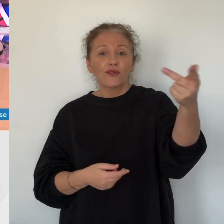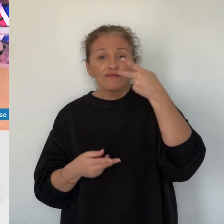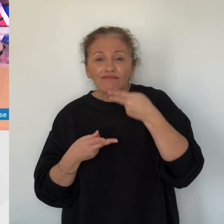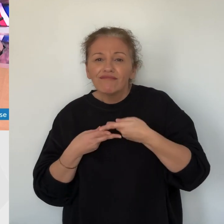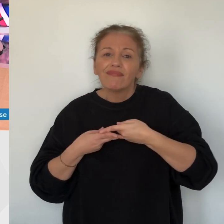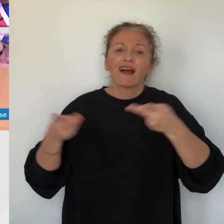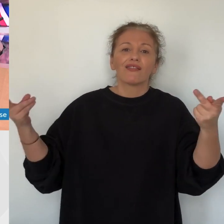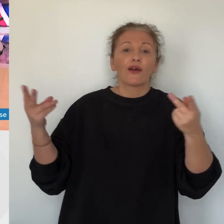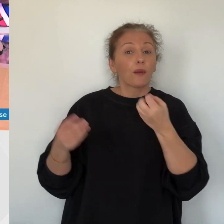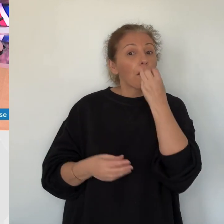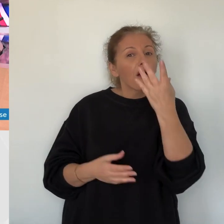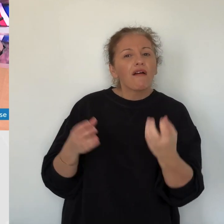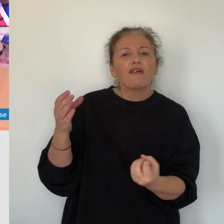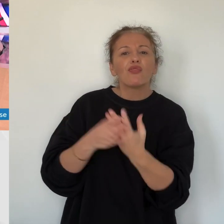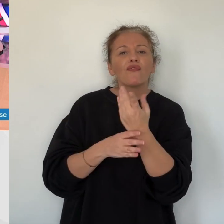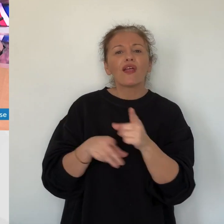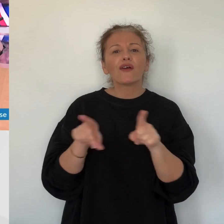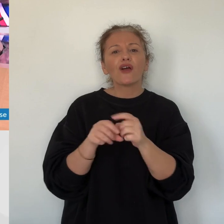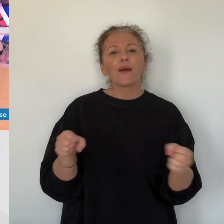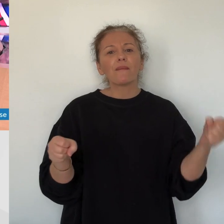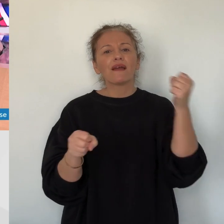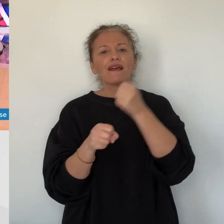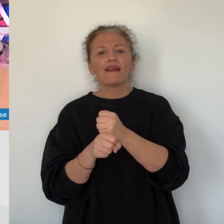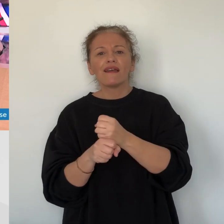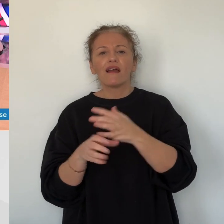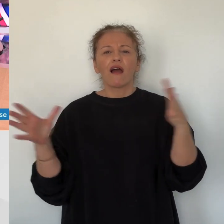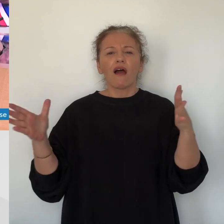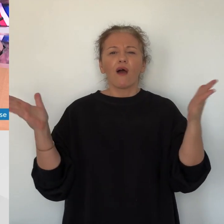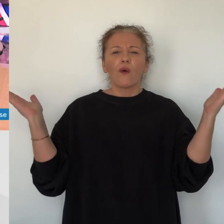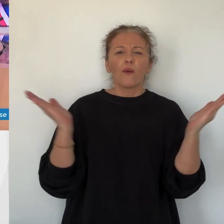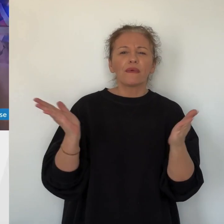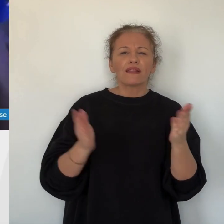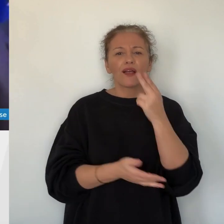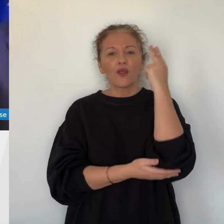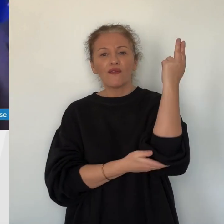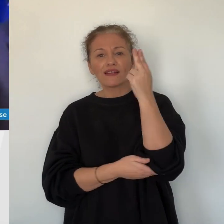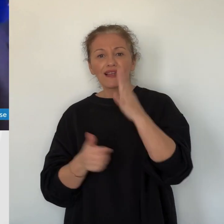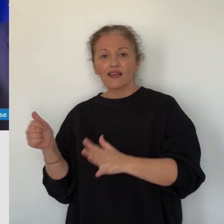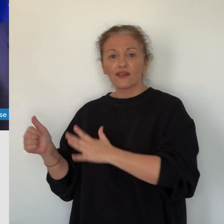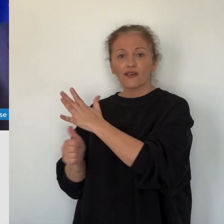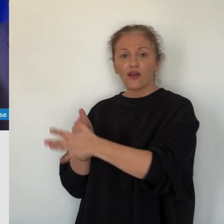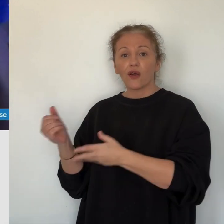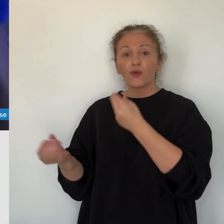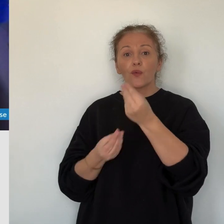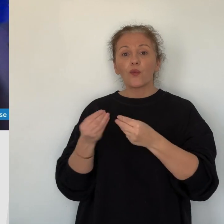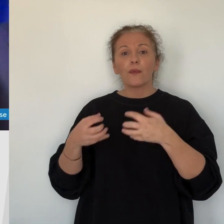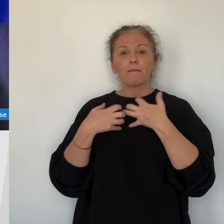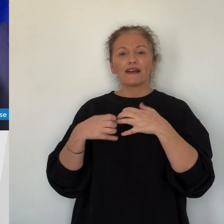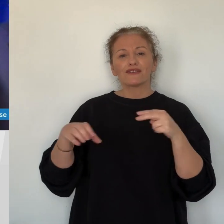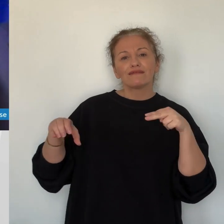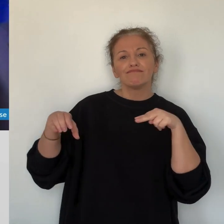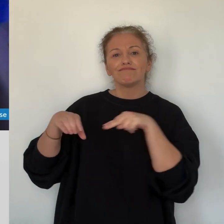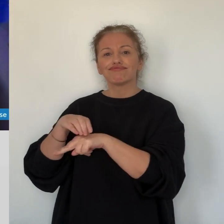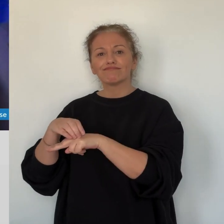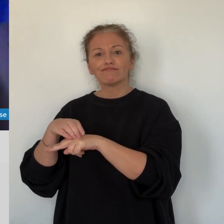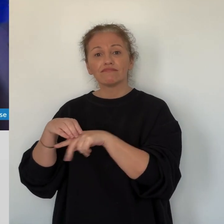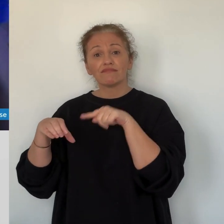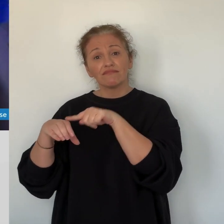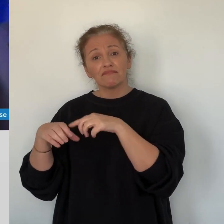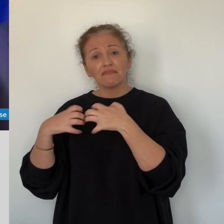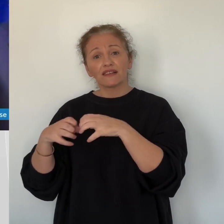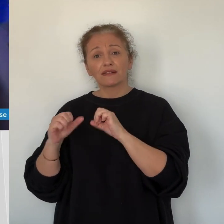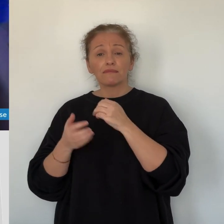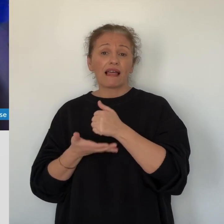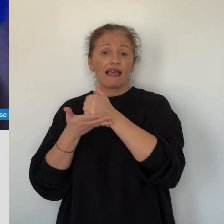permis de répondre aux attentes concernant notamment la création d'un CHU en Corse ou l'installation d'un PET scan qui permet de